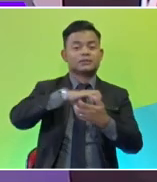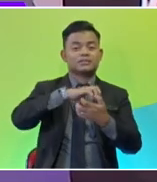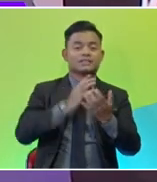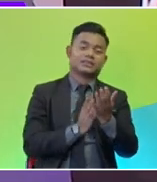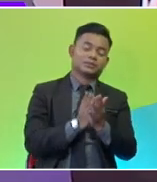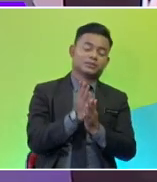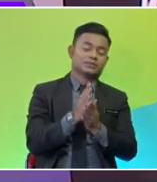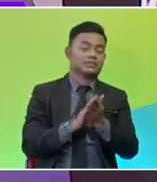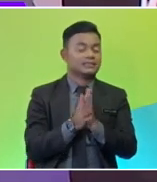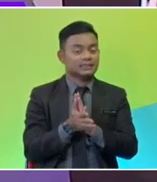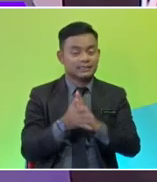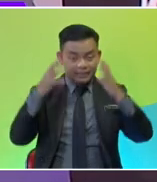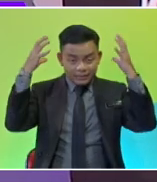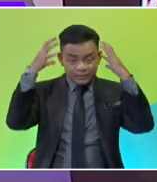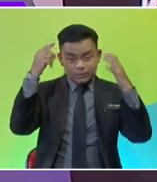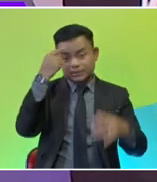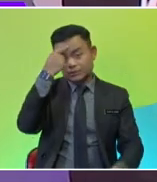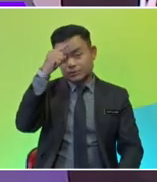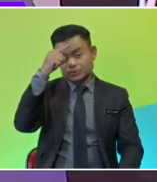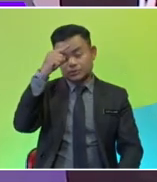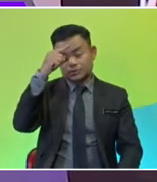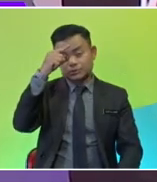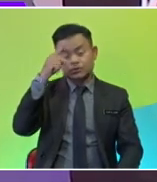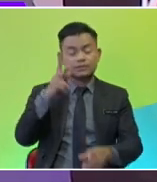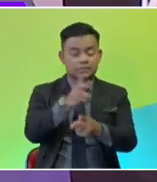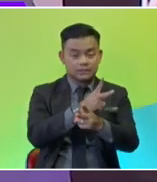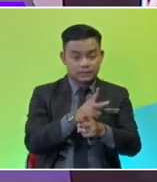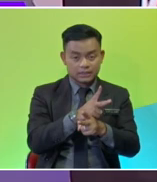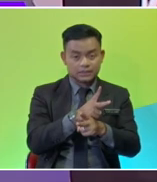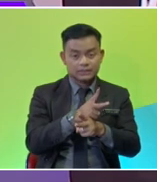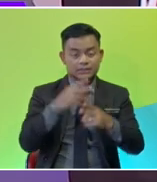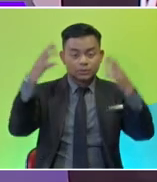punya tengkorak untuk melindungi bagian otak seterusnya